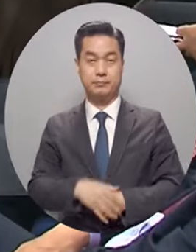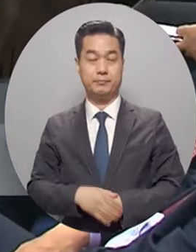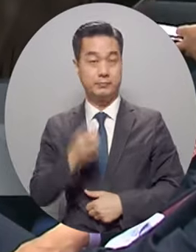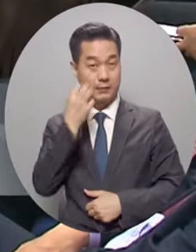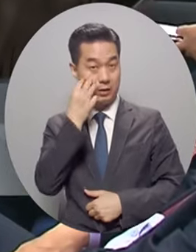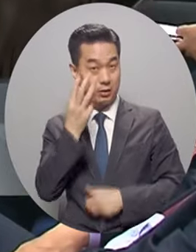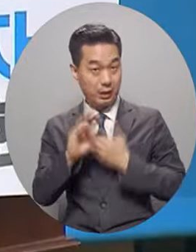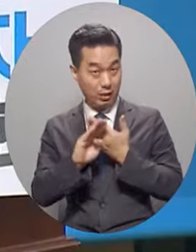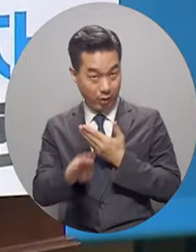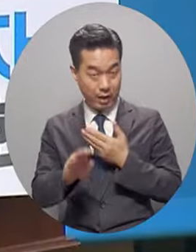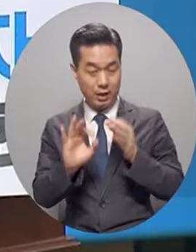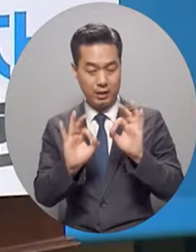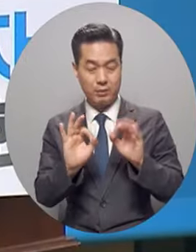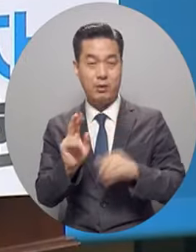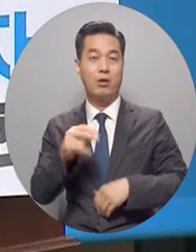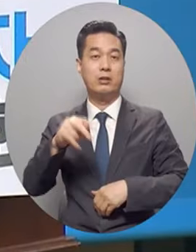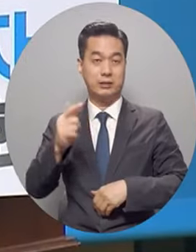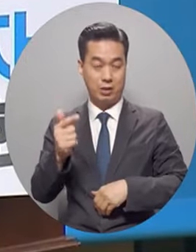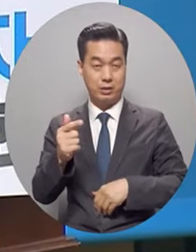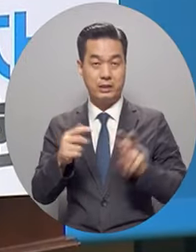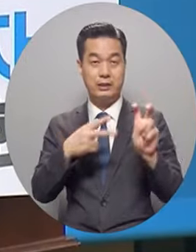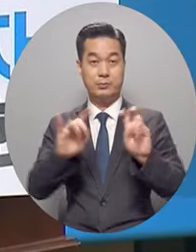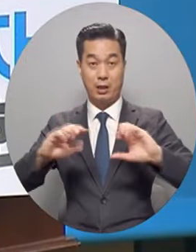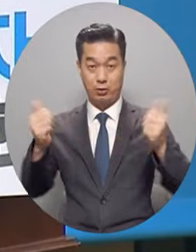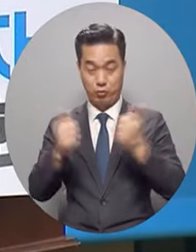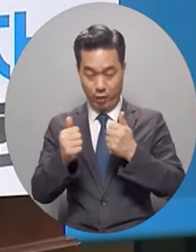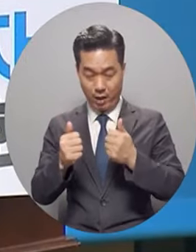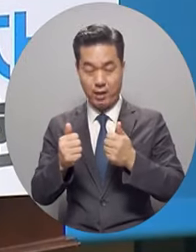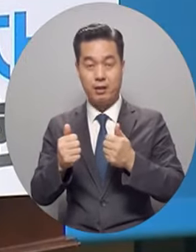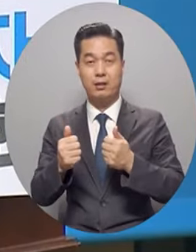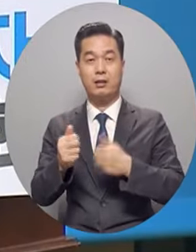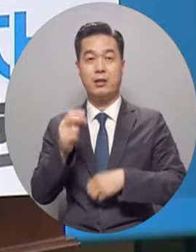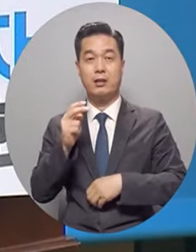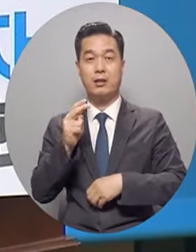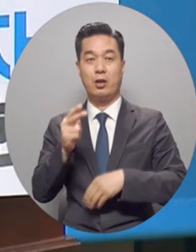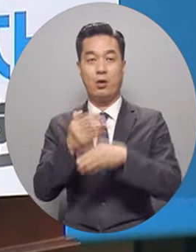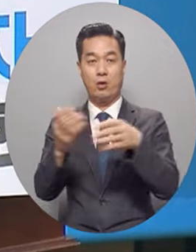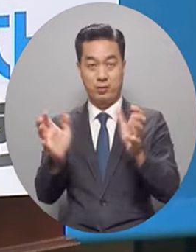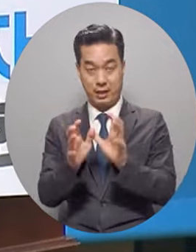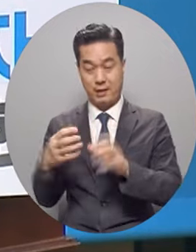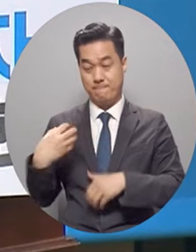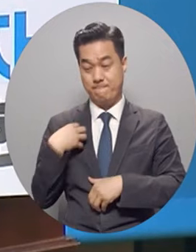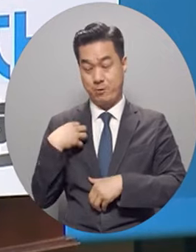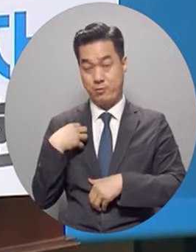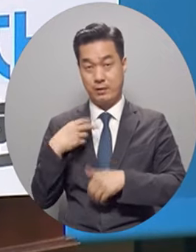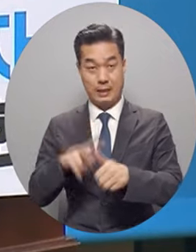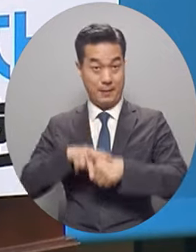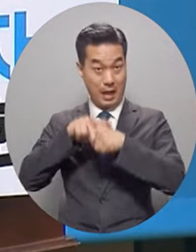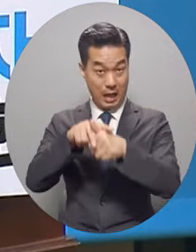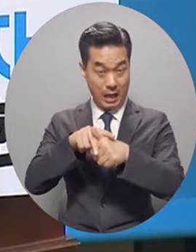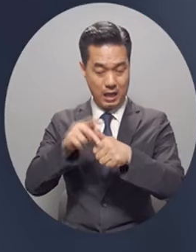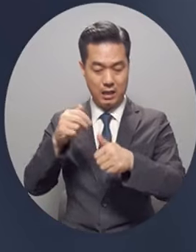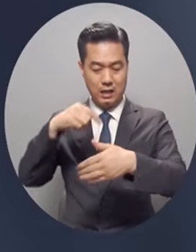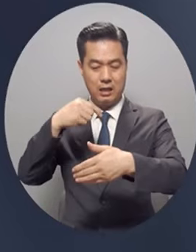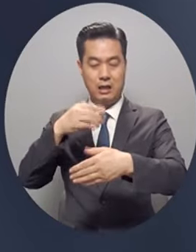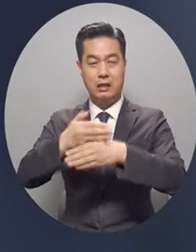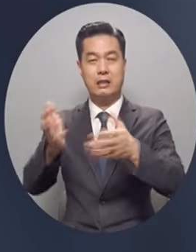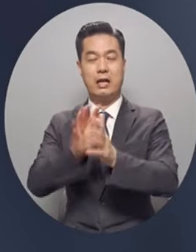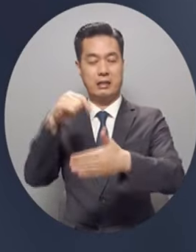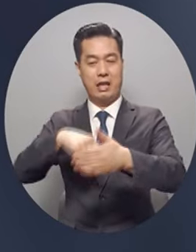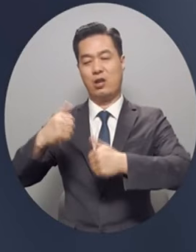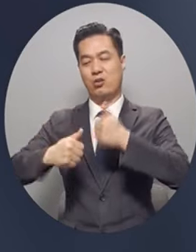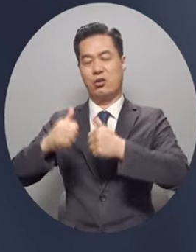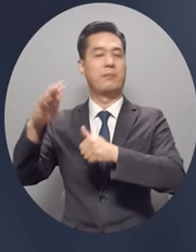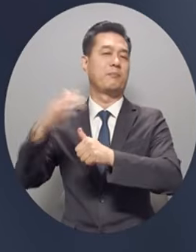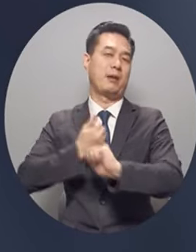김 전 의원은 20대 국회 하반기 여당목 국회부의장 경선에 나섰지만 당내 경선에서 패배했습니다. 명